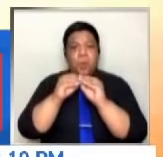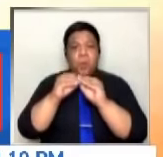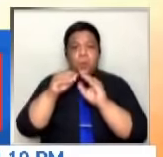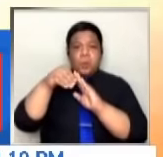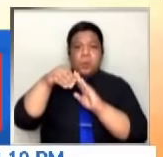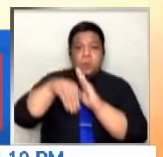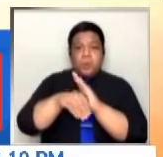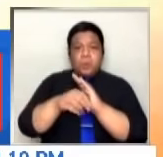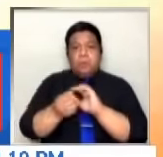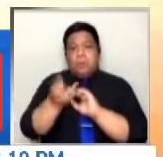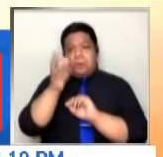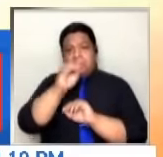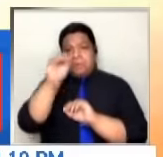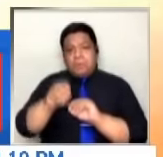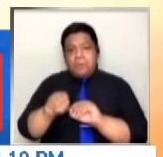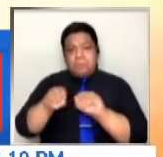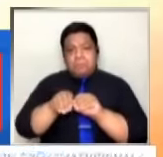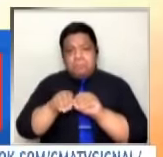number